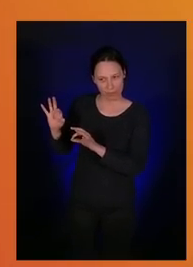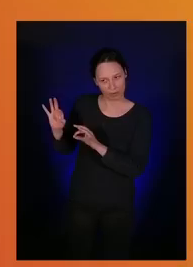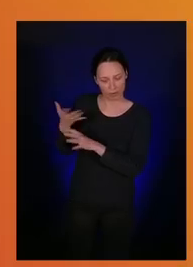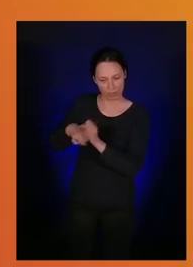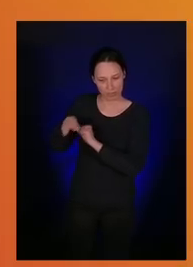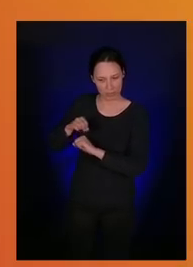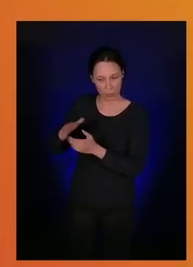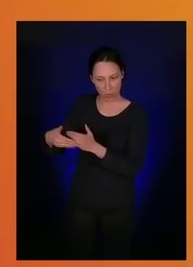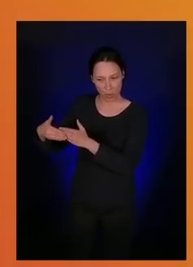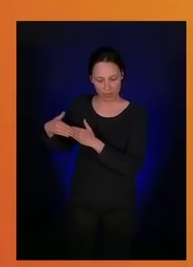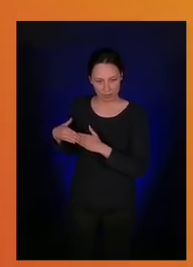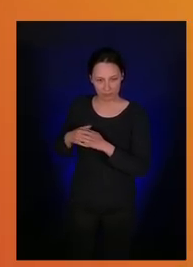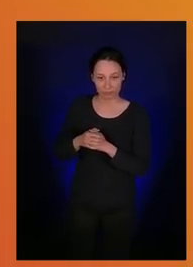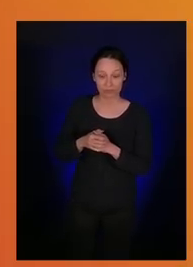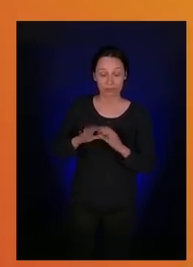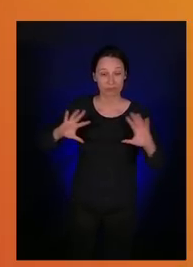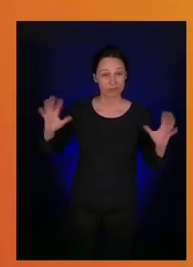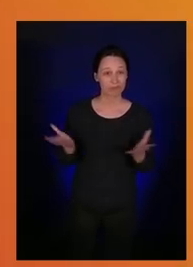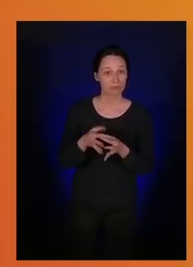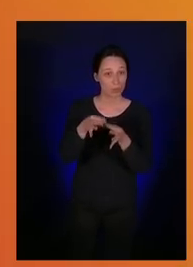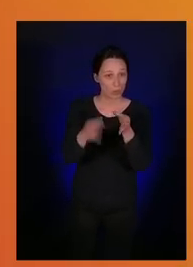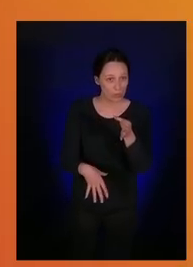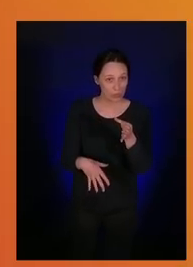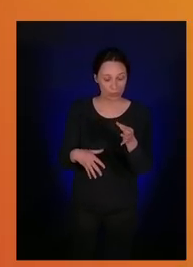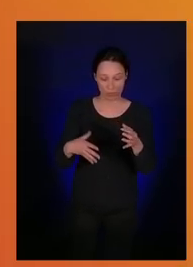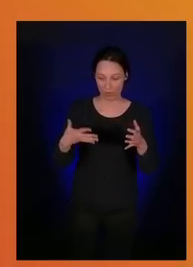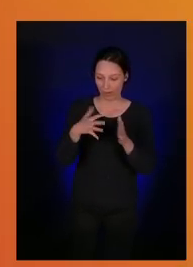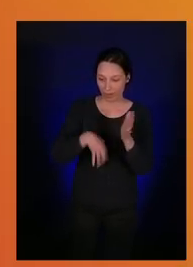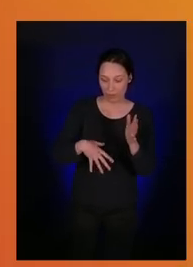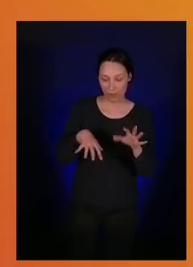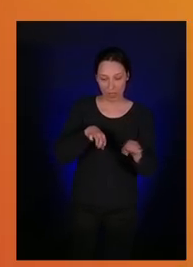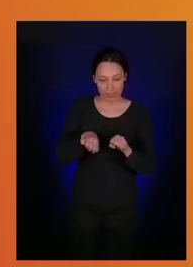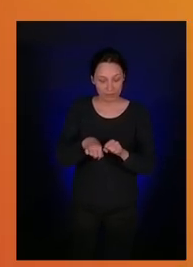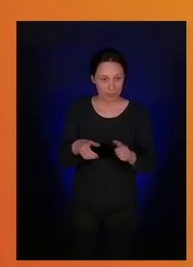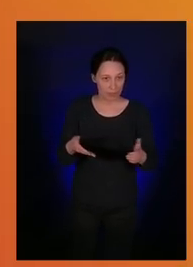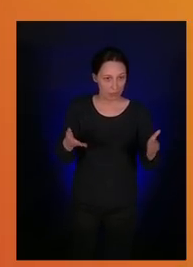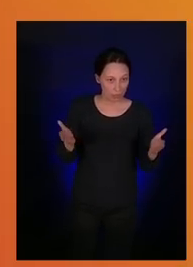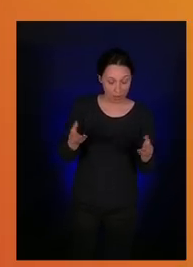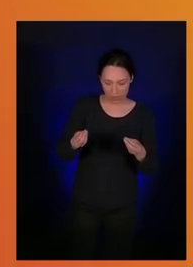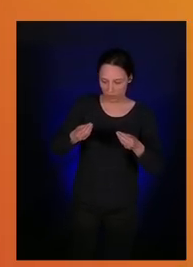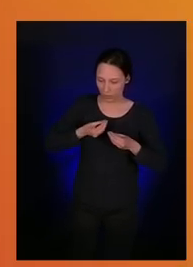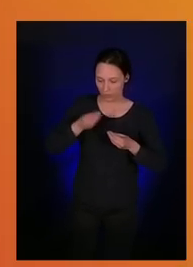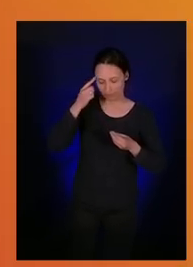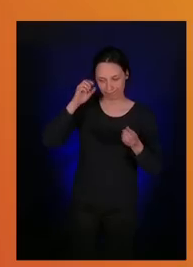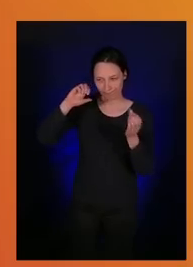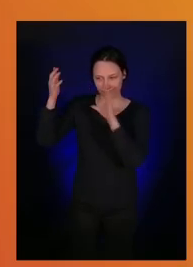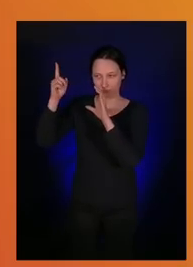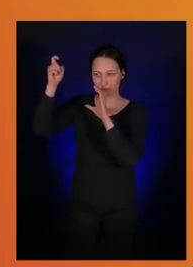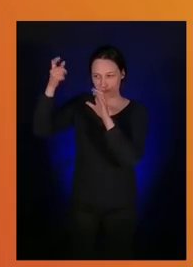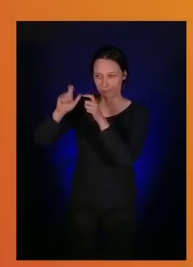conclusion, ce rapport d'activité donne à voir le chemin que nous avons commencé à parcourir pour reconquérir une culture